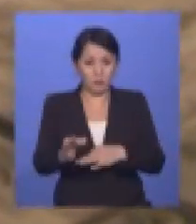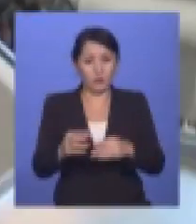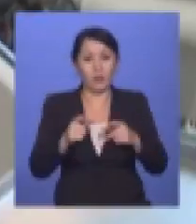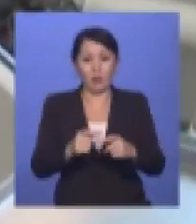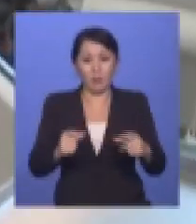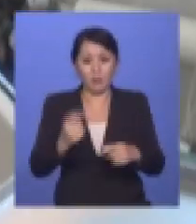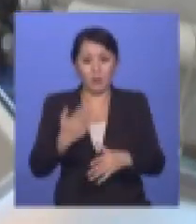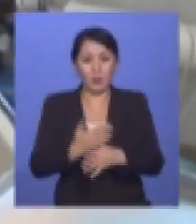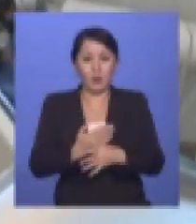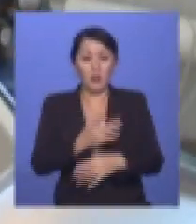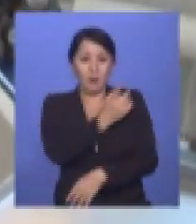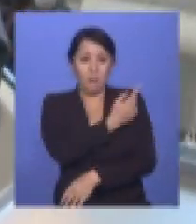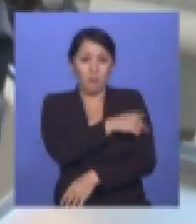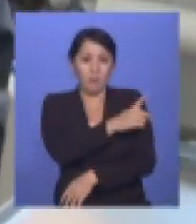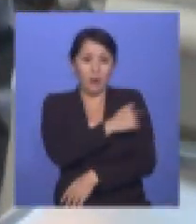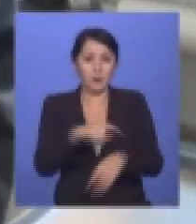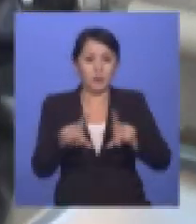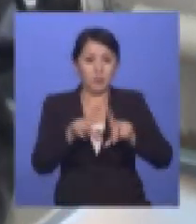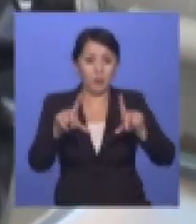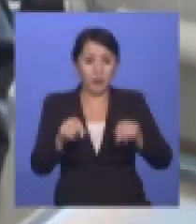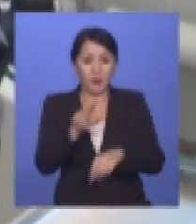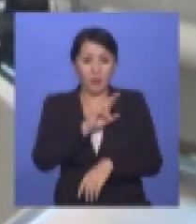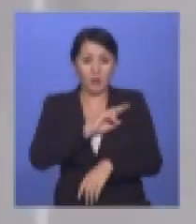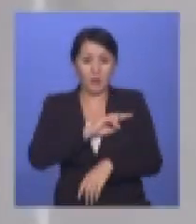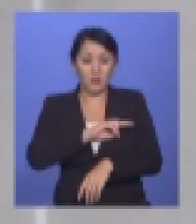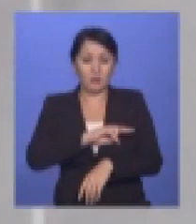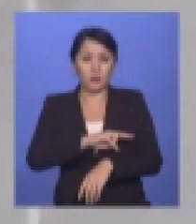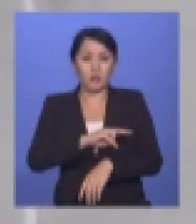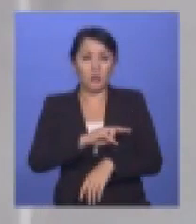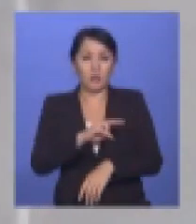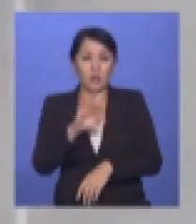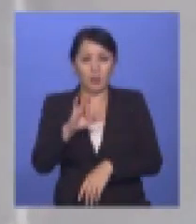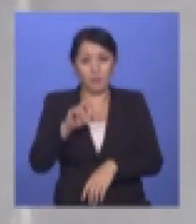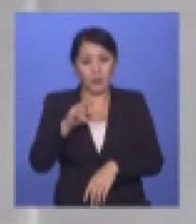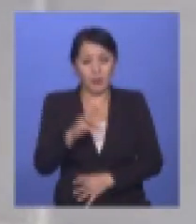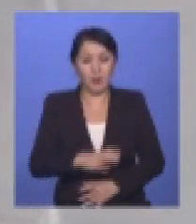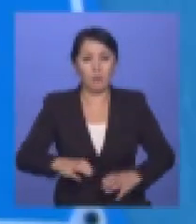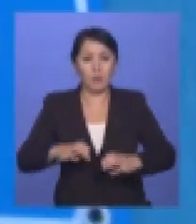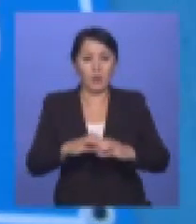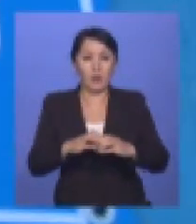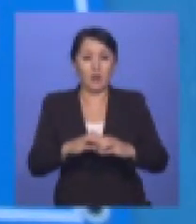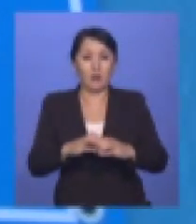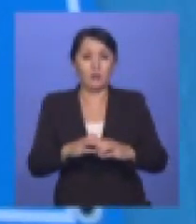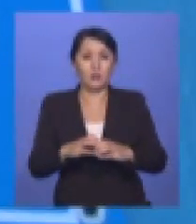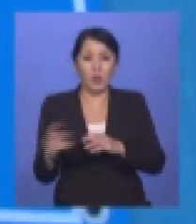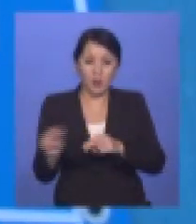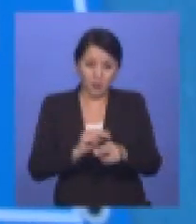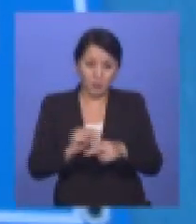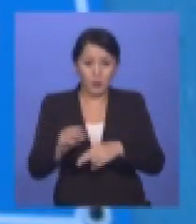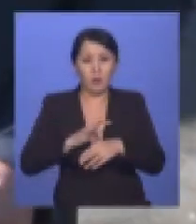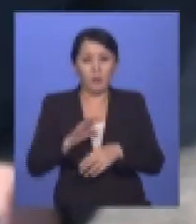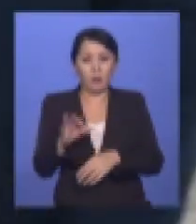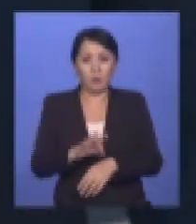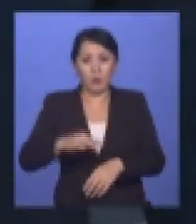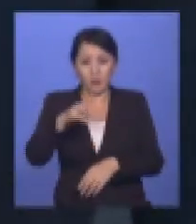да көрсетіледі. Амбулаторияда кадр тапшылығы жоқ. Былтыр мұнда жергілікті жауапкершілігі шектеулі серіктестігінің есебінен күрделі жөндеу жүргізілген.